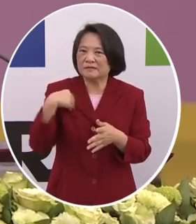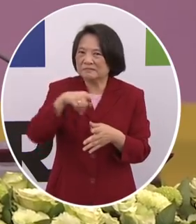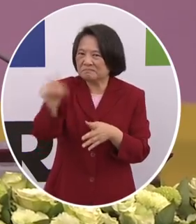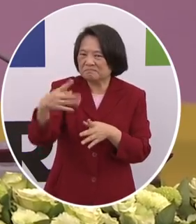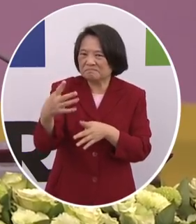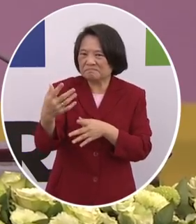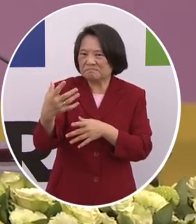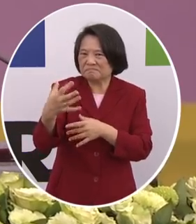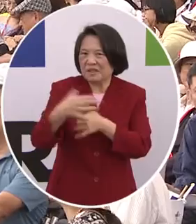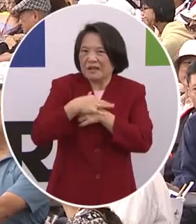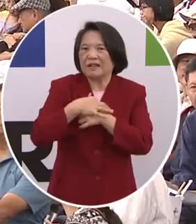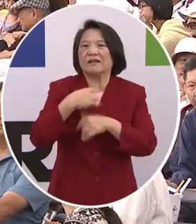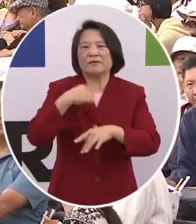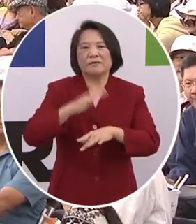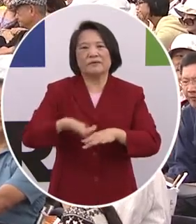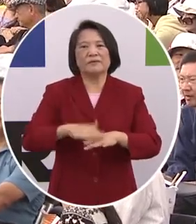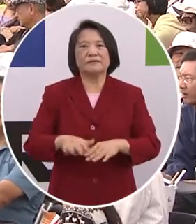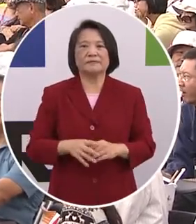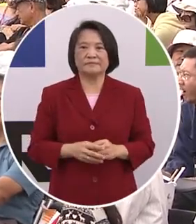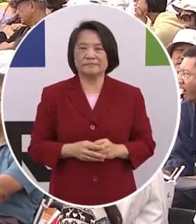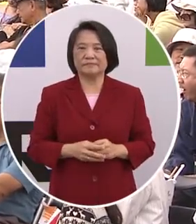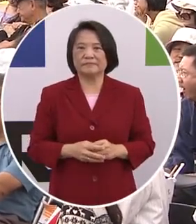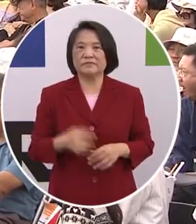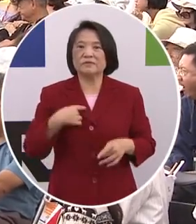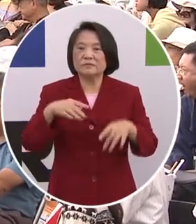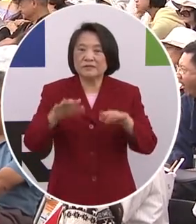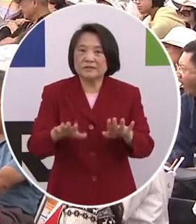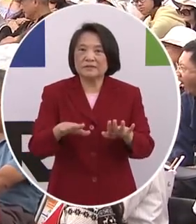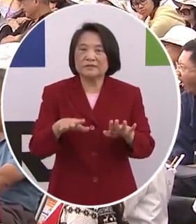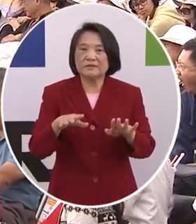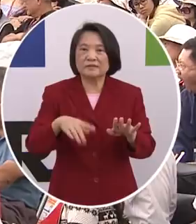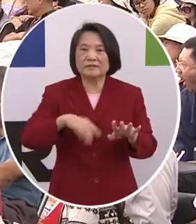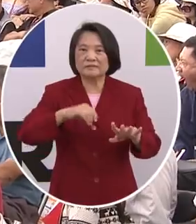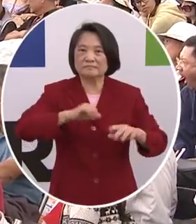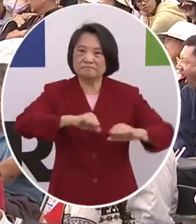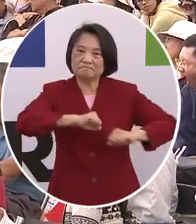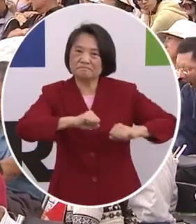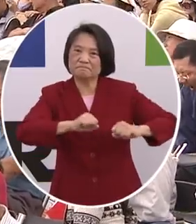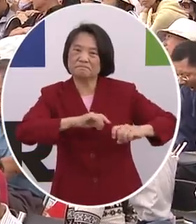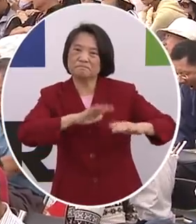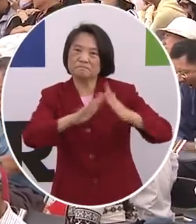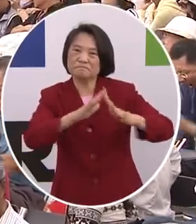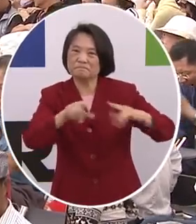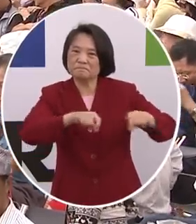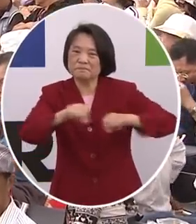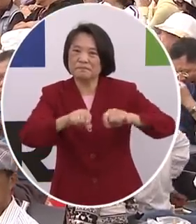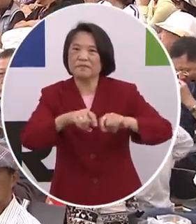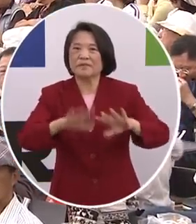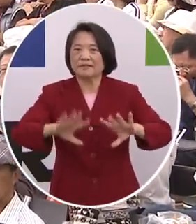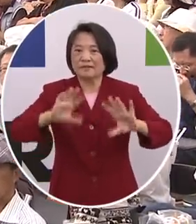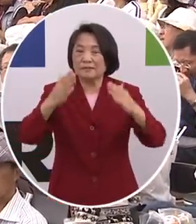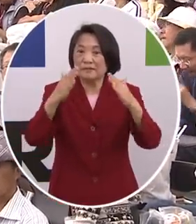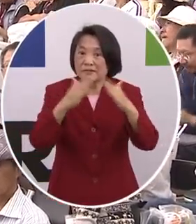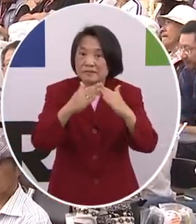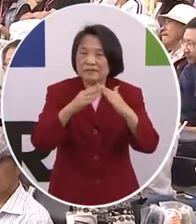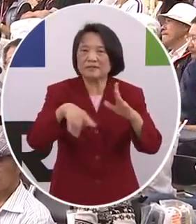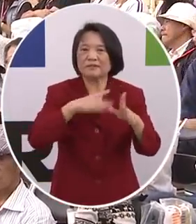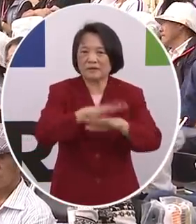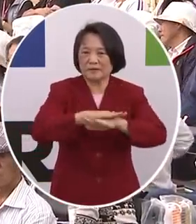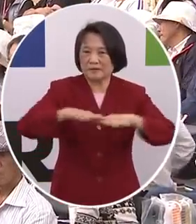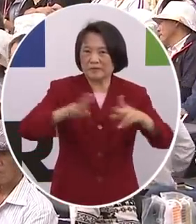段。当务之急就是建构整体战略，启动国家安全强化的工